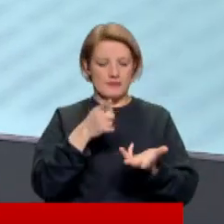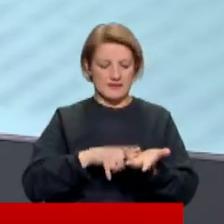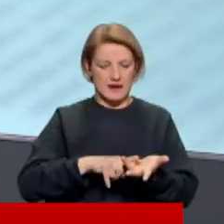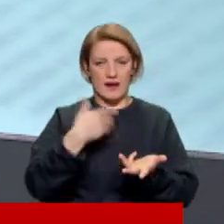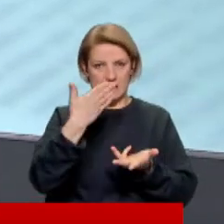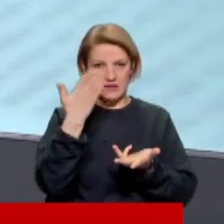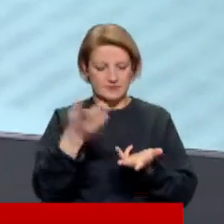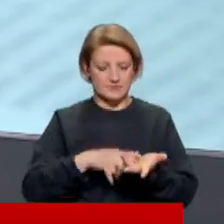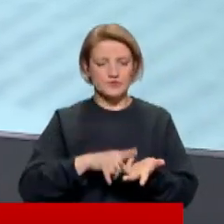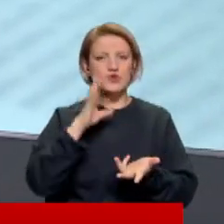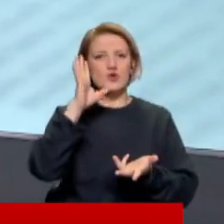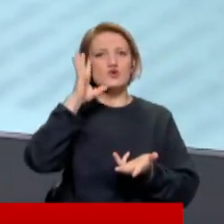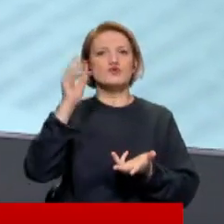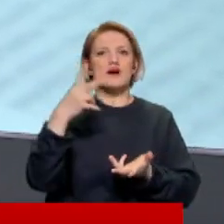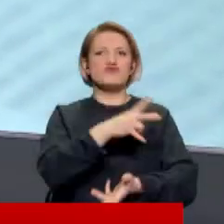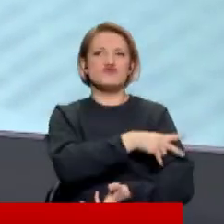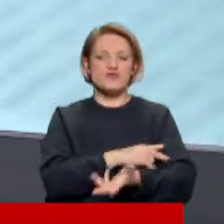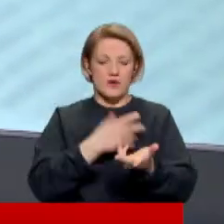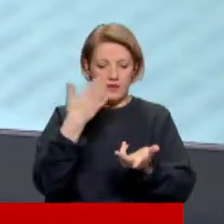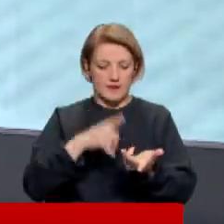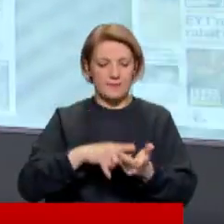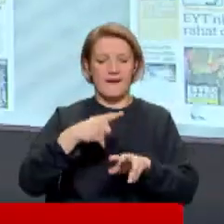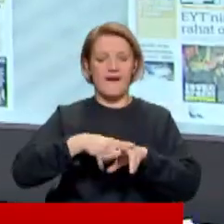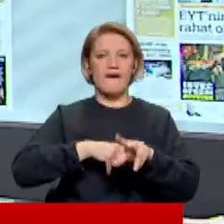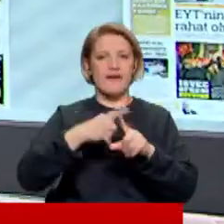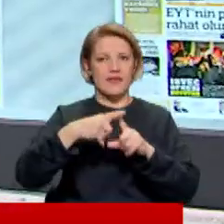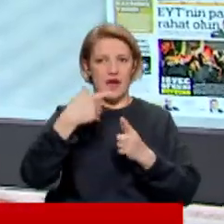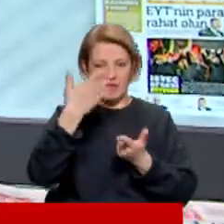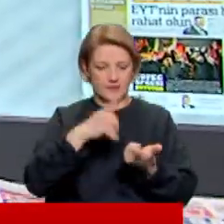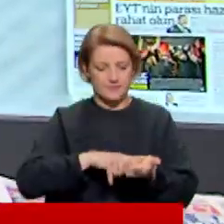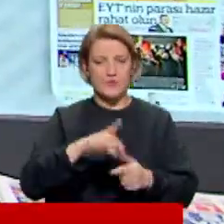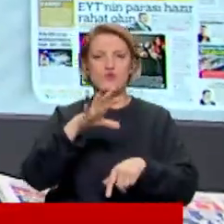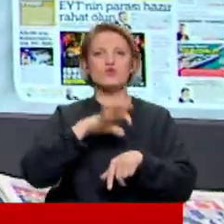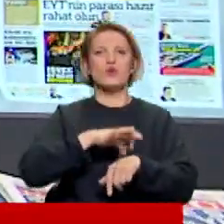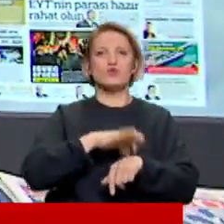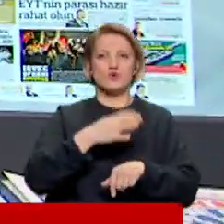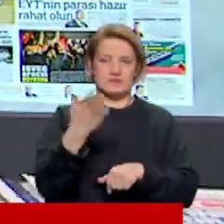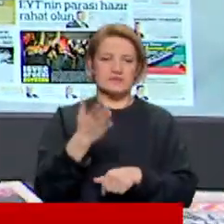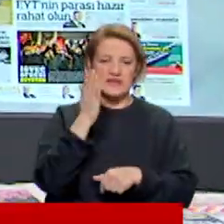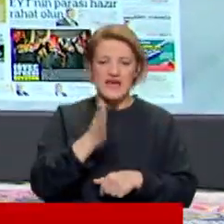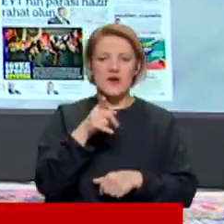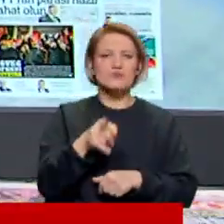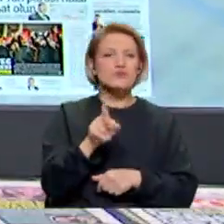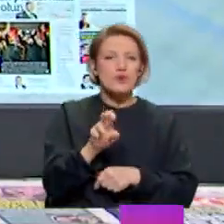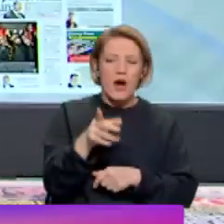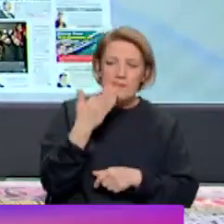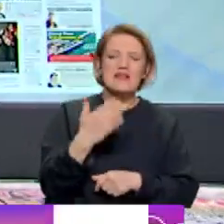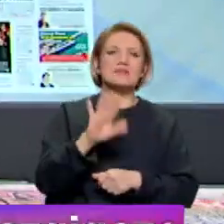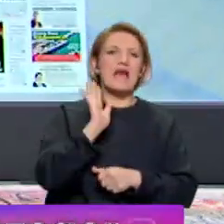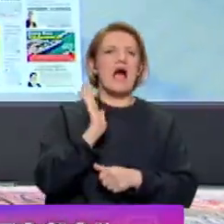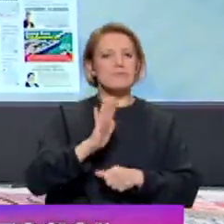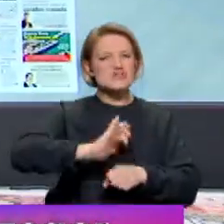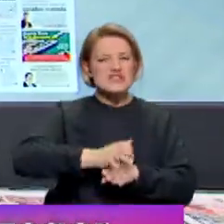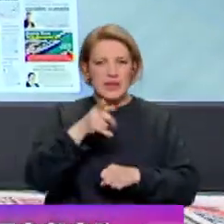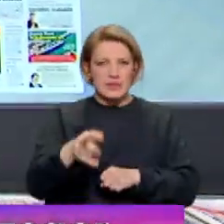Öğretmenlerden bahsettik, uzman çavuşlardan bahsettik, EYT'lilerden bahsettik, doktorlardan, keşke bu vesileyle bahsetmeseydik,